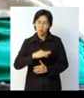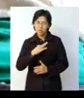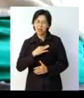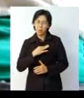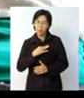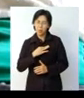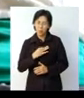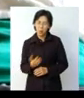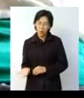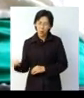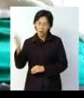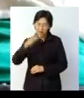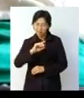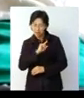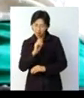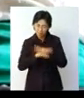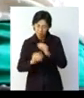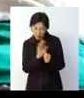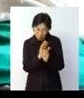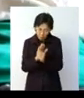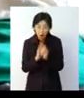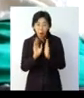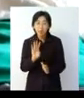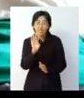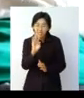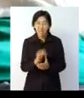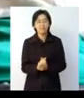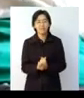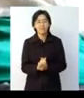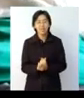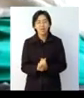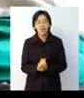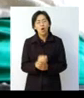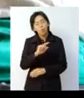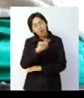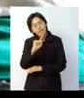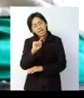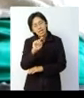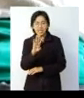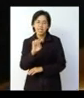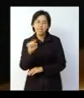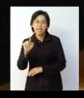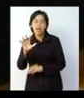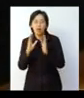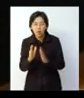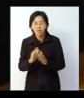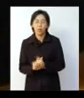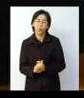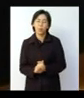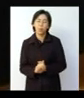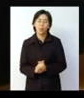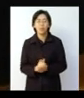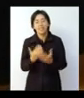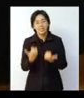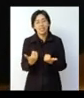ข้างถือว่ามากนิดนึงวันละ10ชั่วโมง เลยใช่มั้ยคะ กับก็ติด10ชั่วโมงก็ดูประมาณวันนึง5 4ถึง5คนก